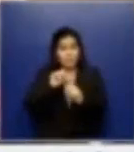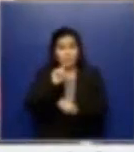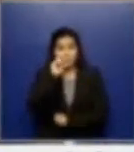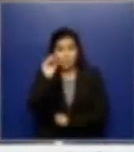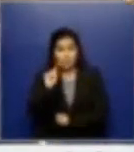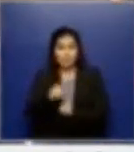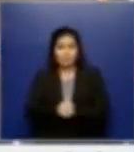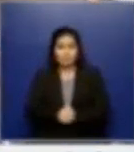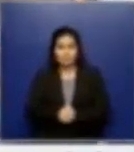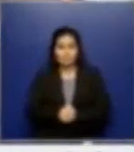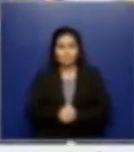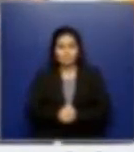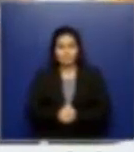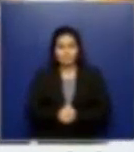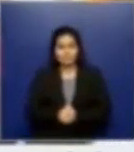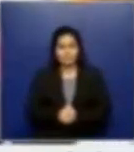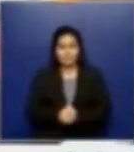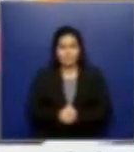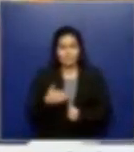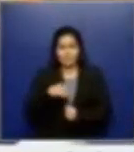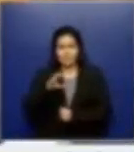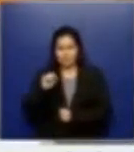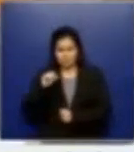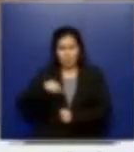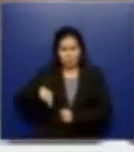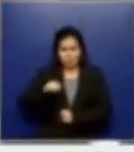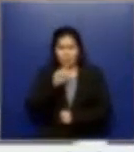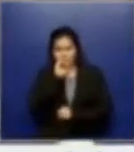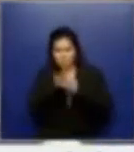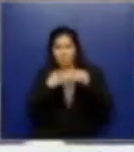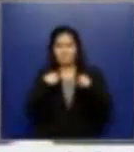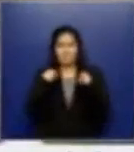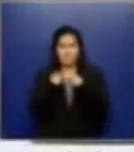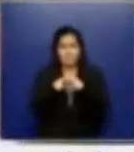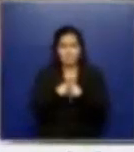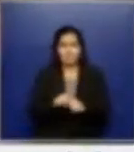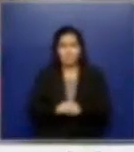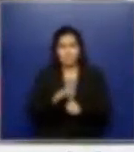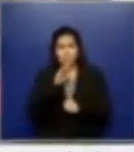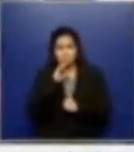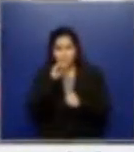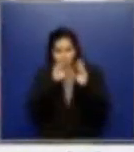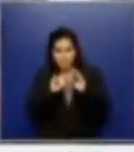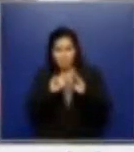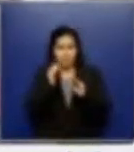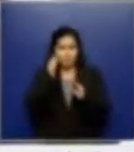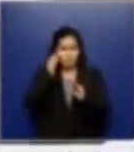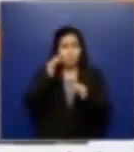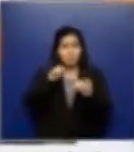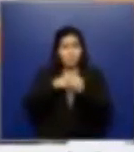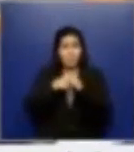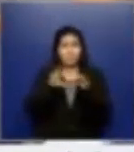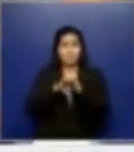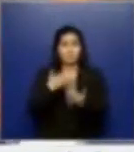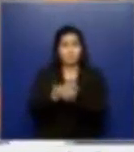เราก็พูด5 3วันนี้แล้วกูรูก็พูดบอกว่าถ้าแบบนี้มีความสุ่มเสี่ยงต่อฐานะการ